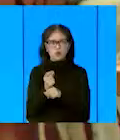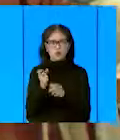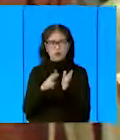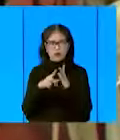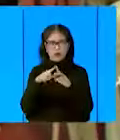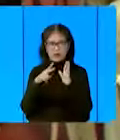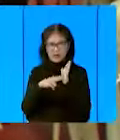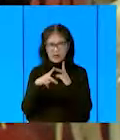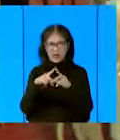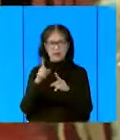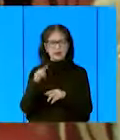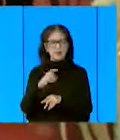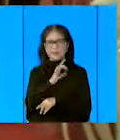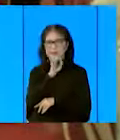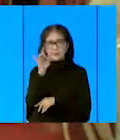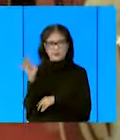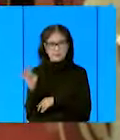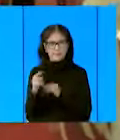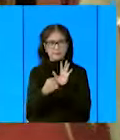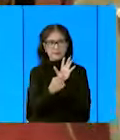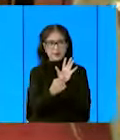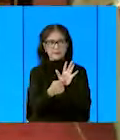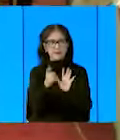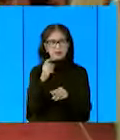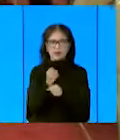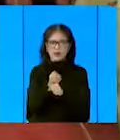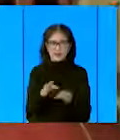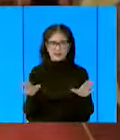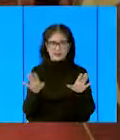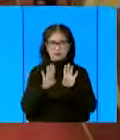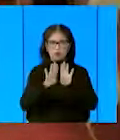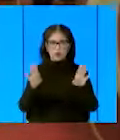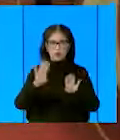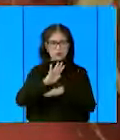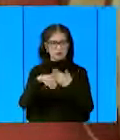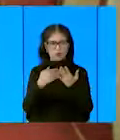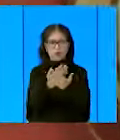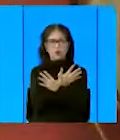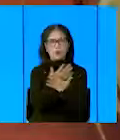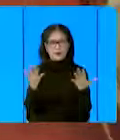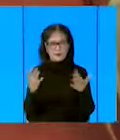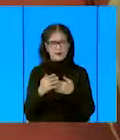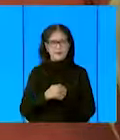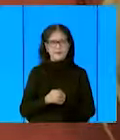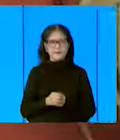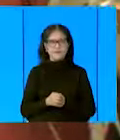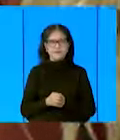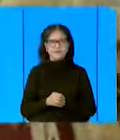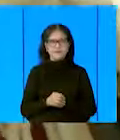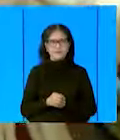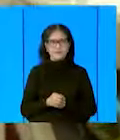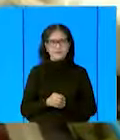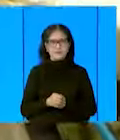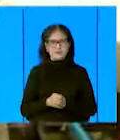sugar glider juga. Dan untuk pameran Flora Fauna ini gratis ya, terbuka untuk seluruh masyarakat baik Jakarta dan juga sekitarnya.